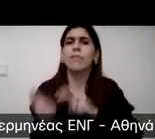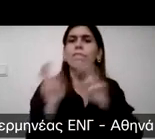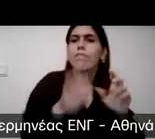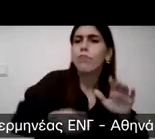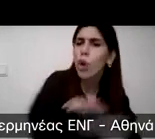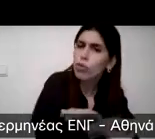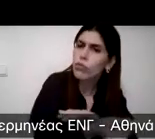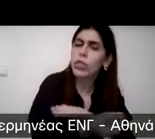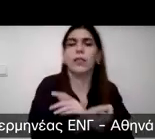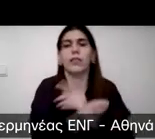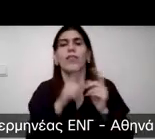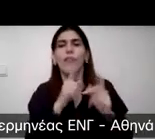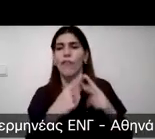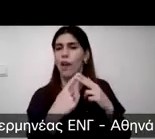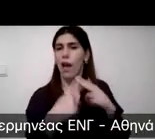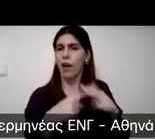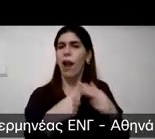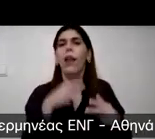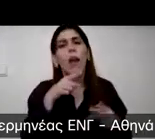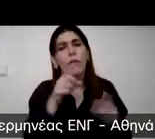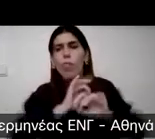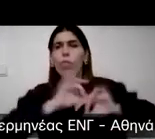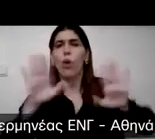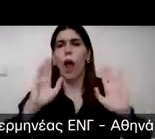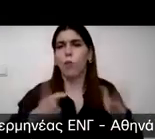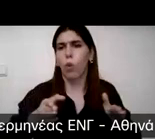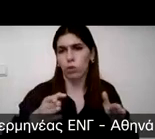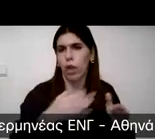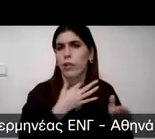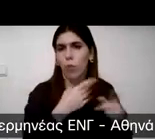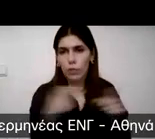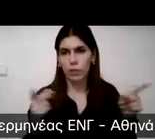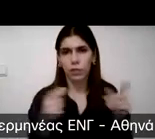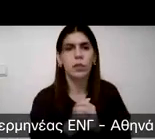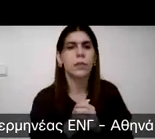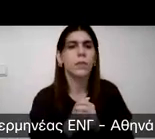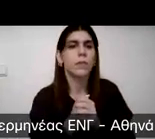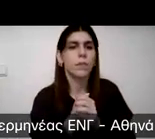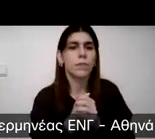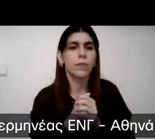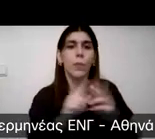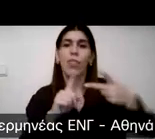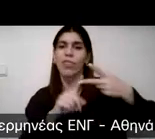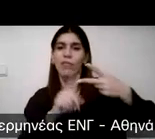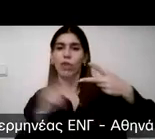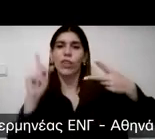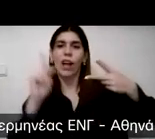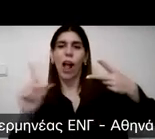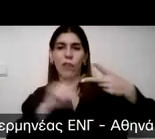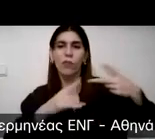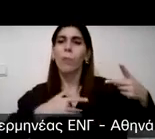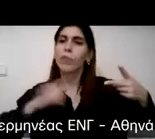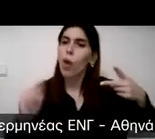σώμα κειμένων διατίθενται δωρεάν. Επόμενος ομιλητής, ο Λίο Κάλο Γυρνάς, ψυχοθεραπευτής, σύμβουλος σχέσεων